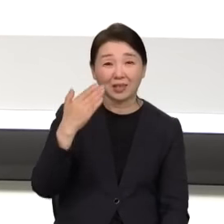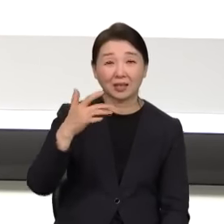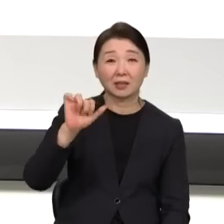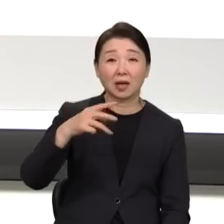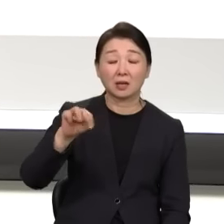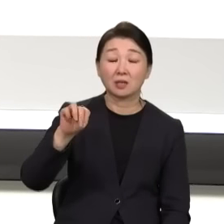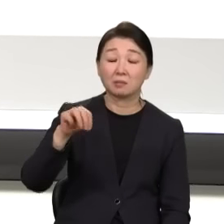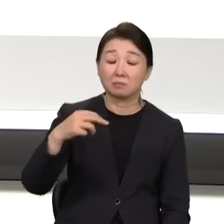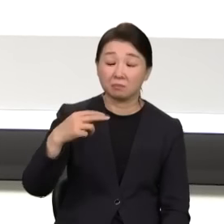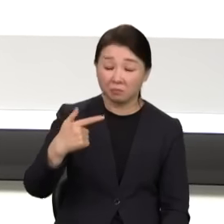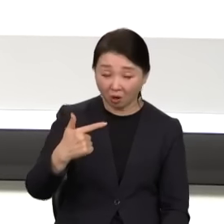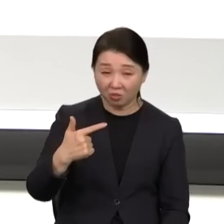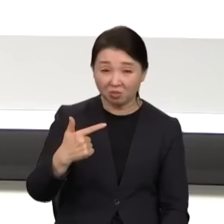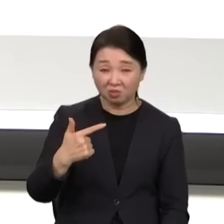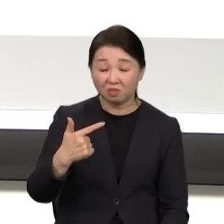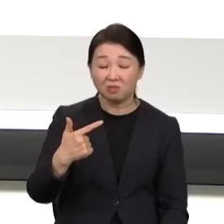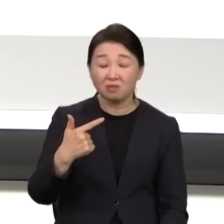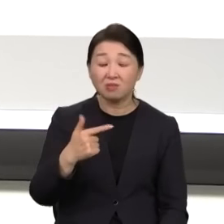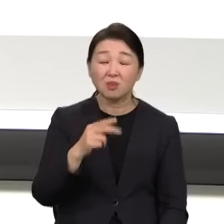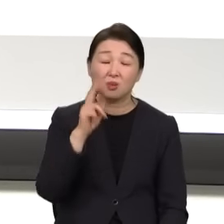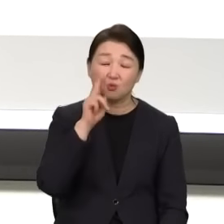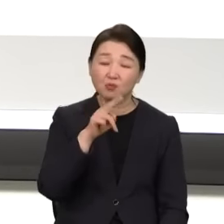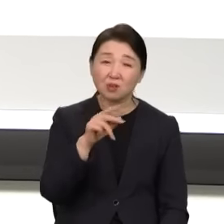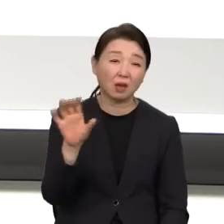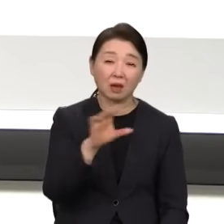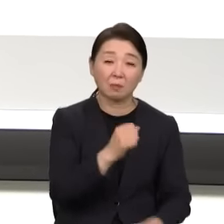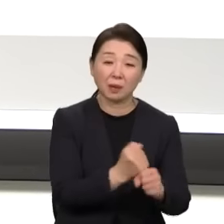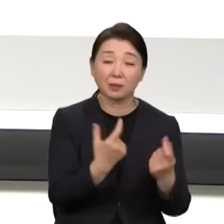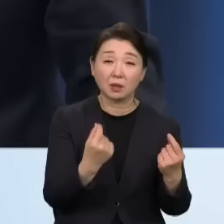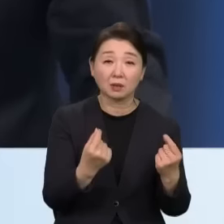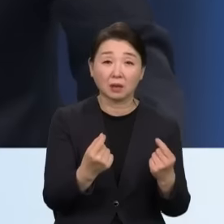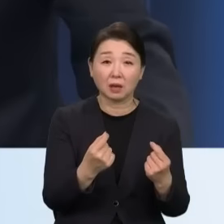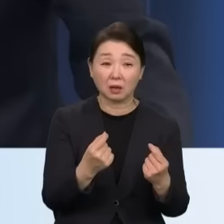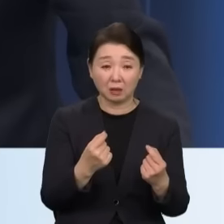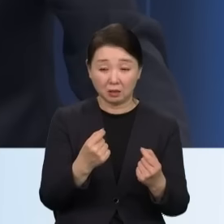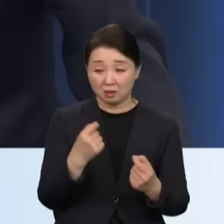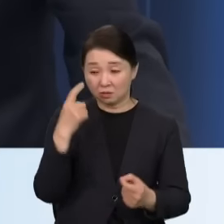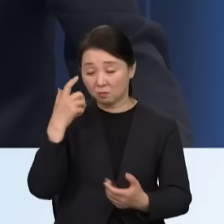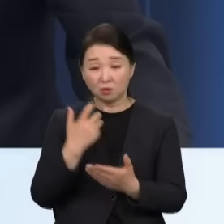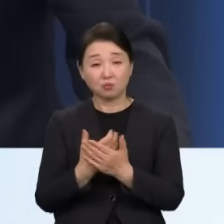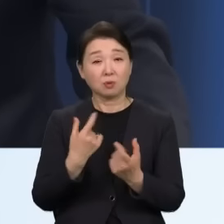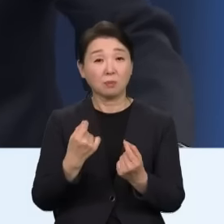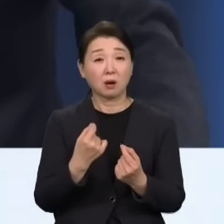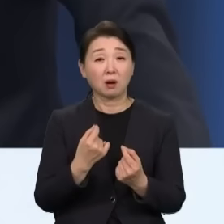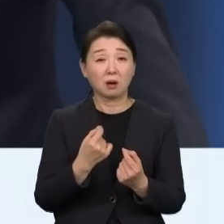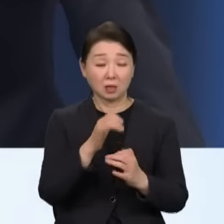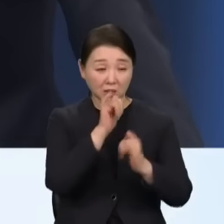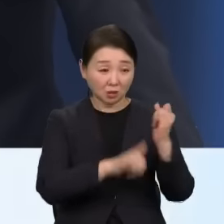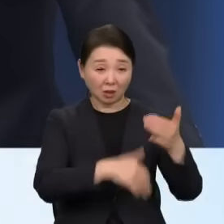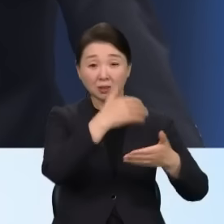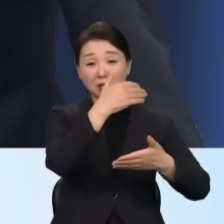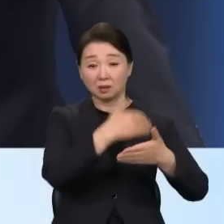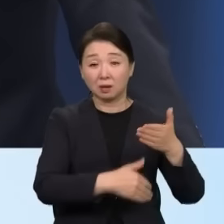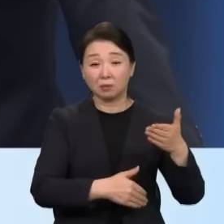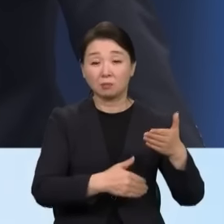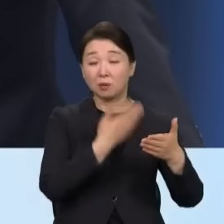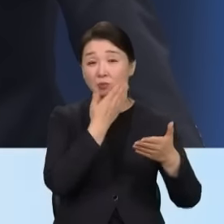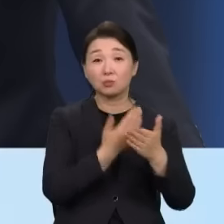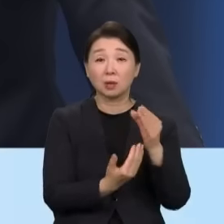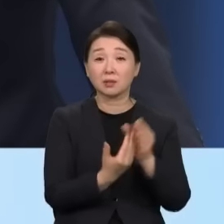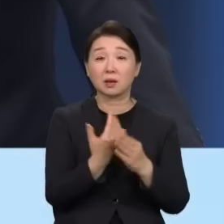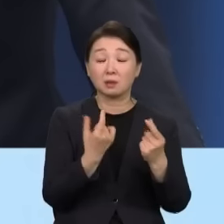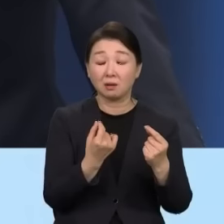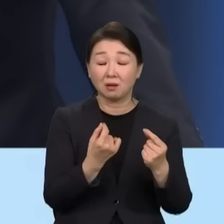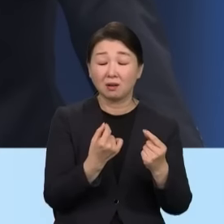패러디하는 것이죠 사실 이게 굉장히 충격적이고 또 엄중한 역사의 남을 이런 일이지만 이런